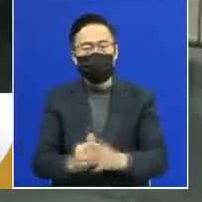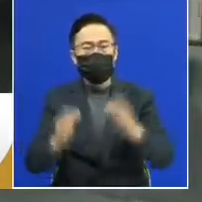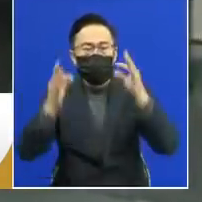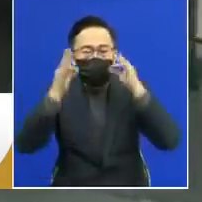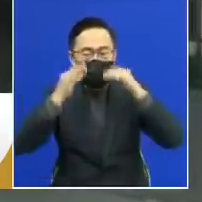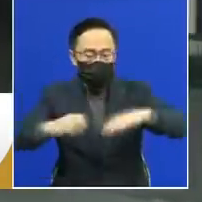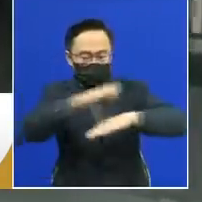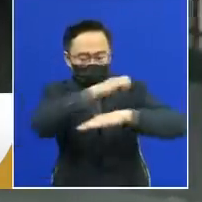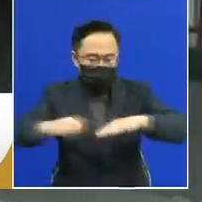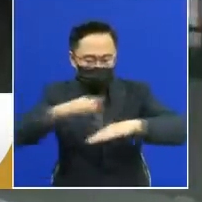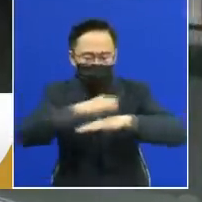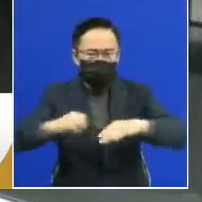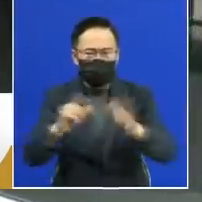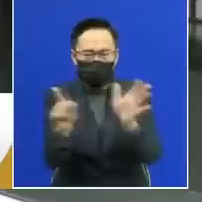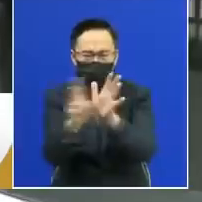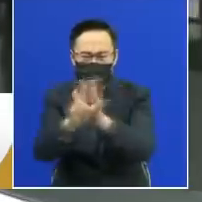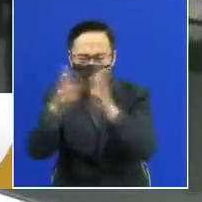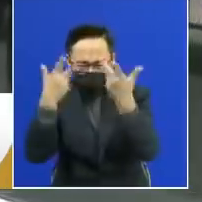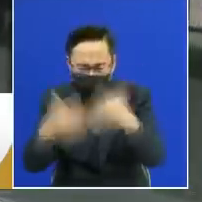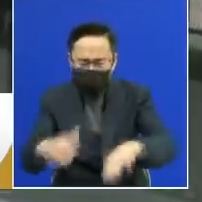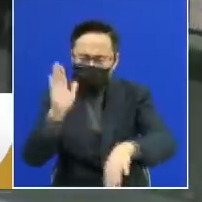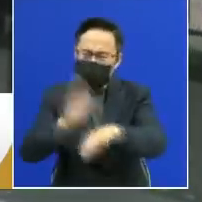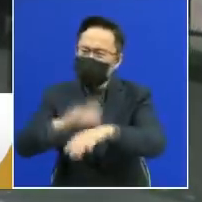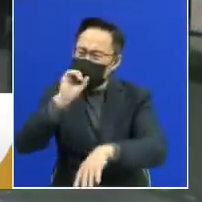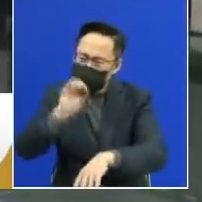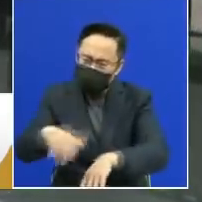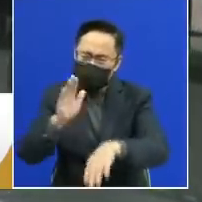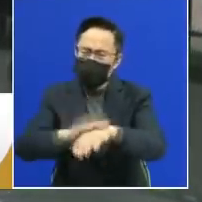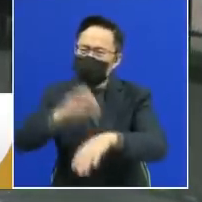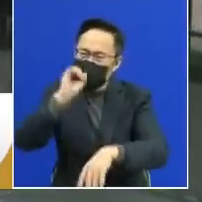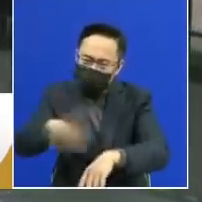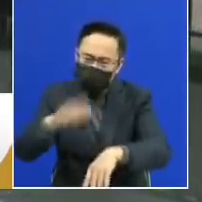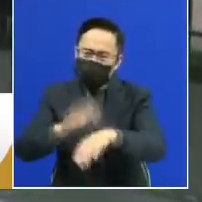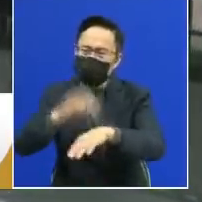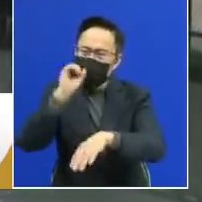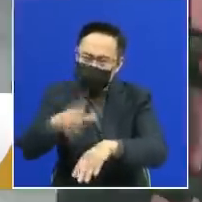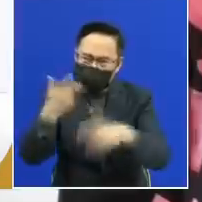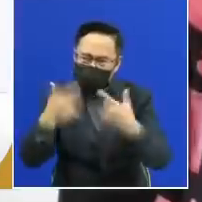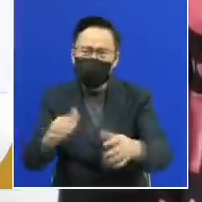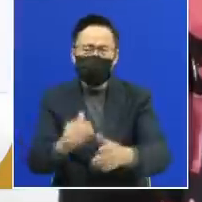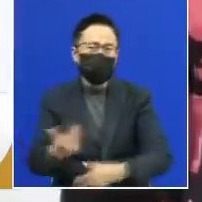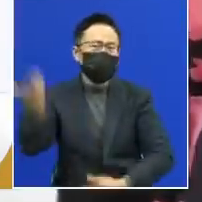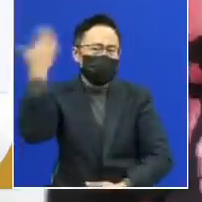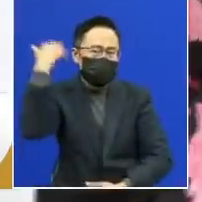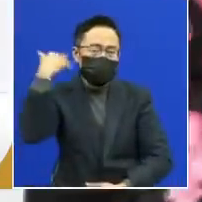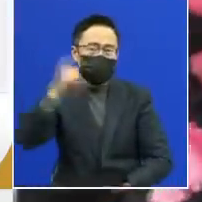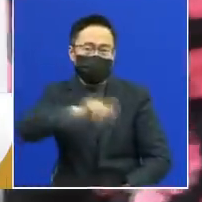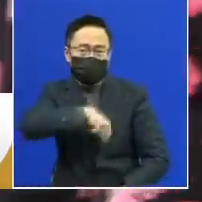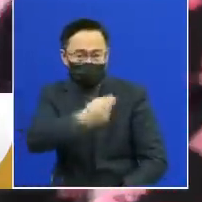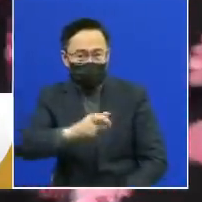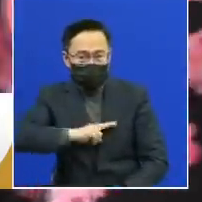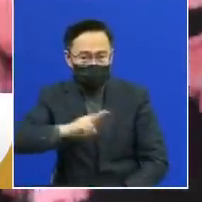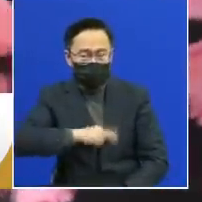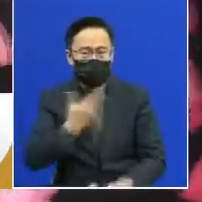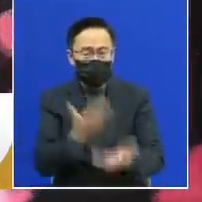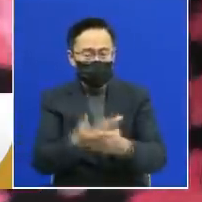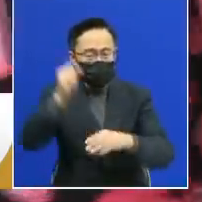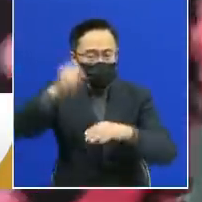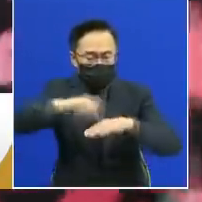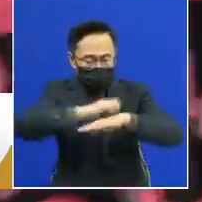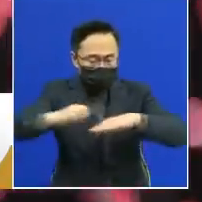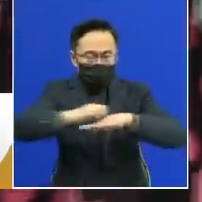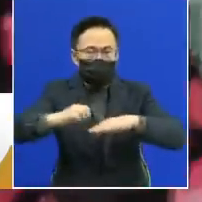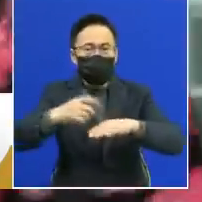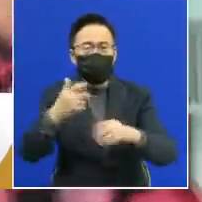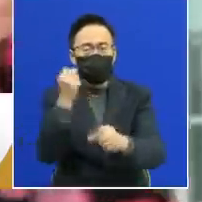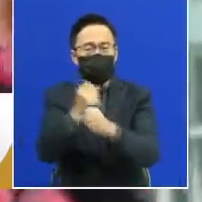ถหลายครั้งเนี่ยก็เตือนไปแล้วไงแล้วรถเขาเสียหายเขาเคยเอารถไปซ่อมแล้วเขาจ่ายค่าเสียหายเป็นแสนนะจ